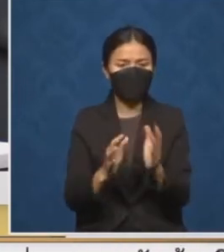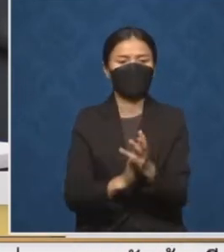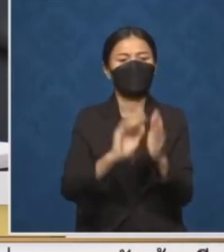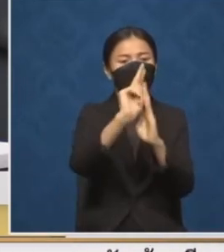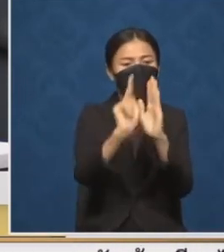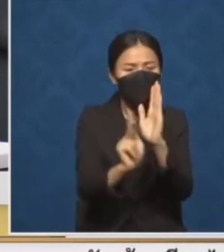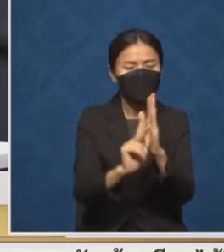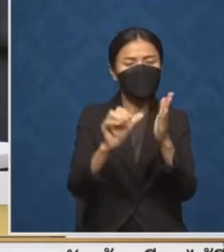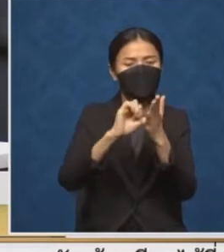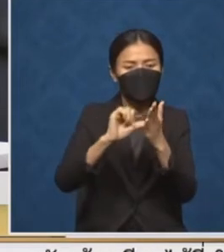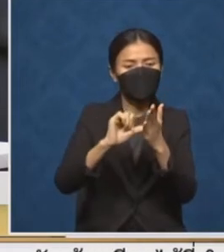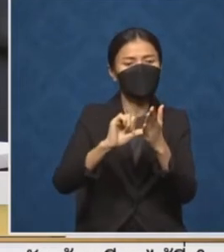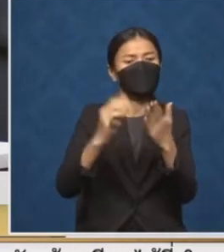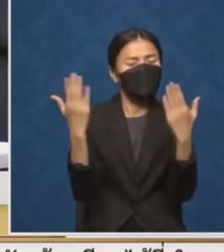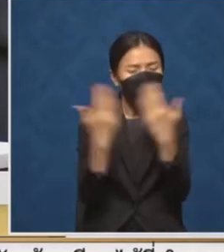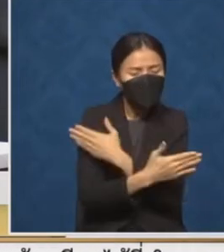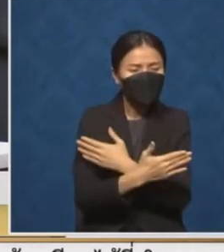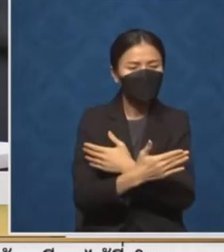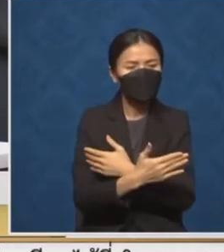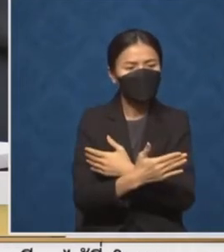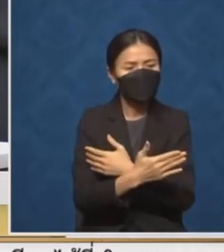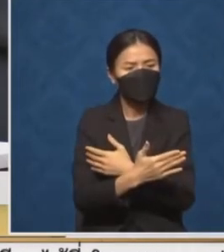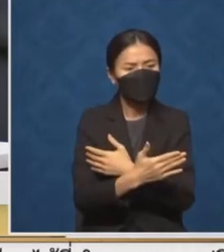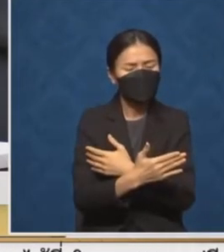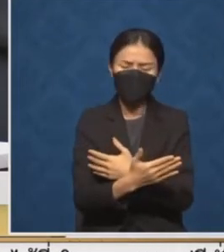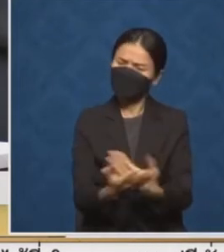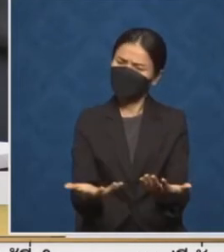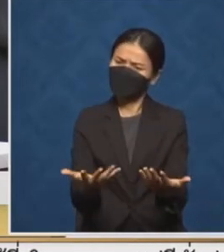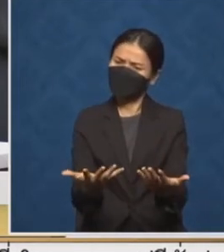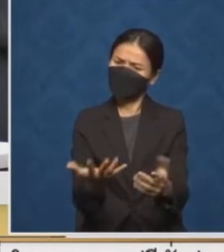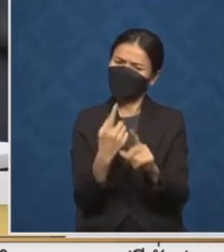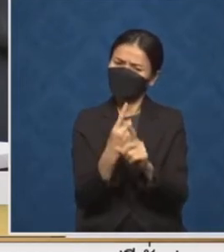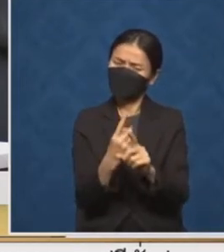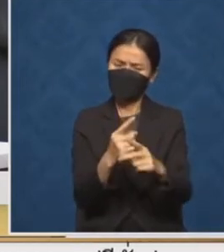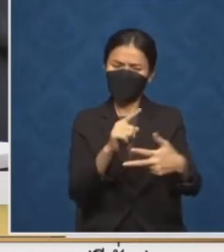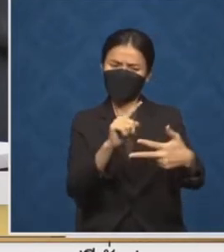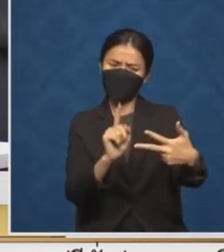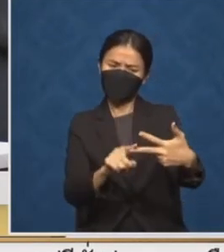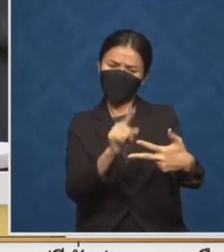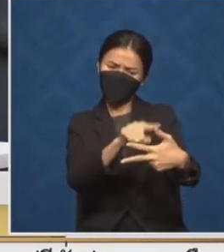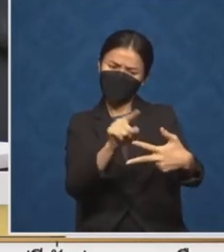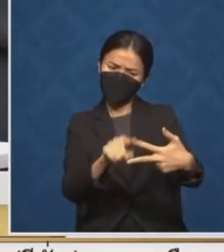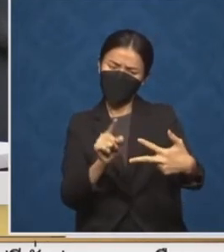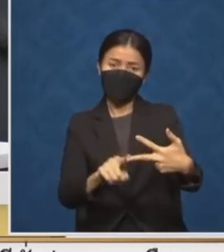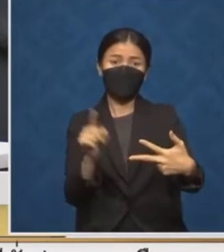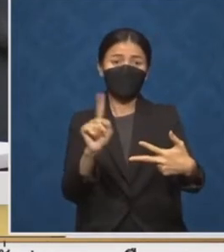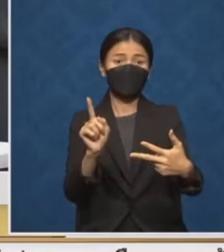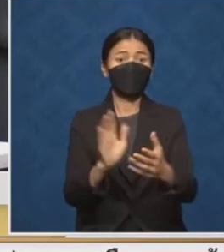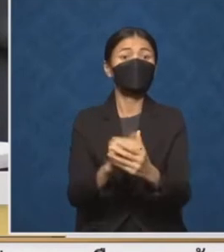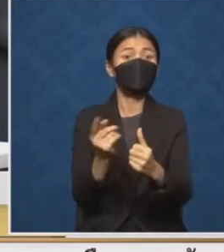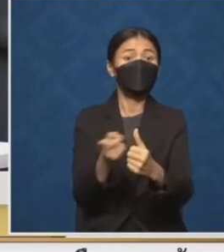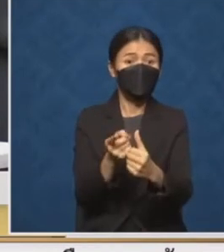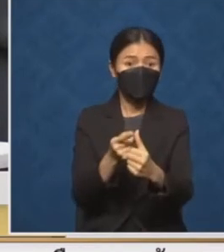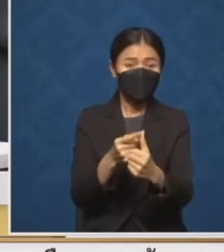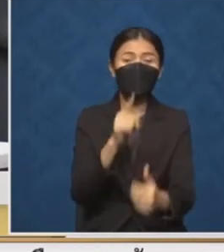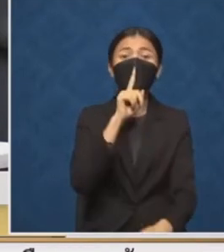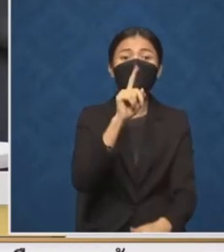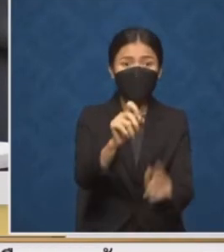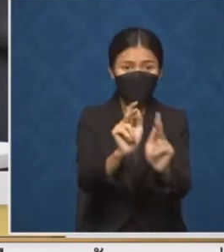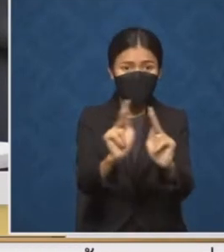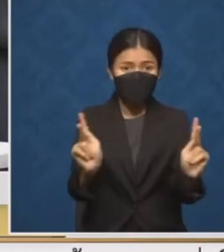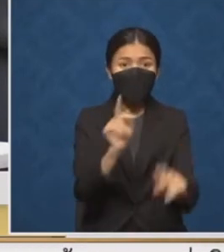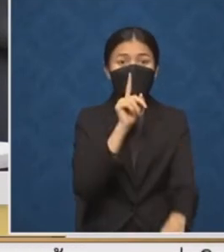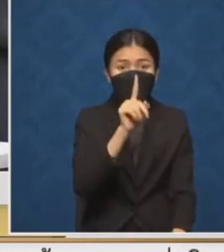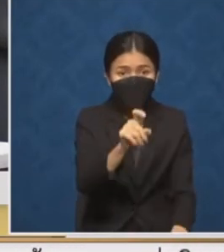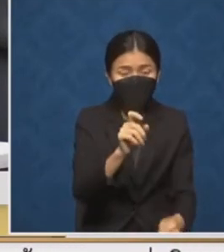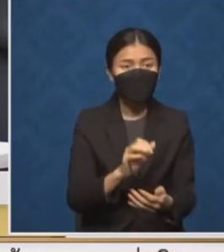ณนี้ลำดับแรกเนี่ยถามท่านประธานไปยังกรรมธิการทุกท่านว่าท่านไป